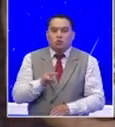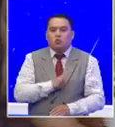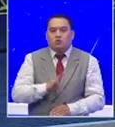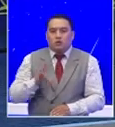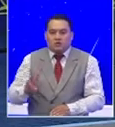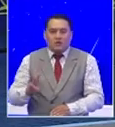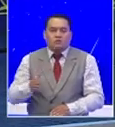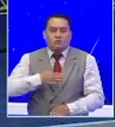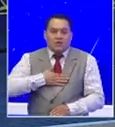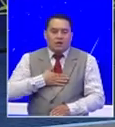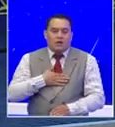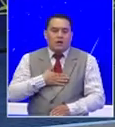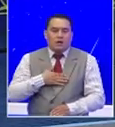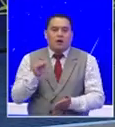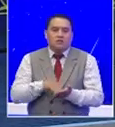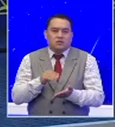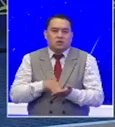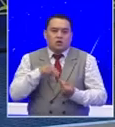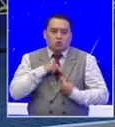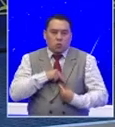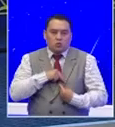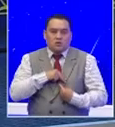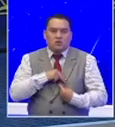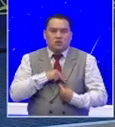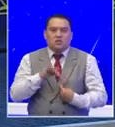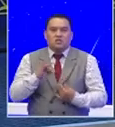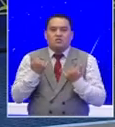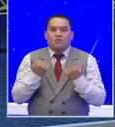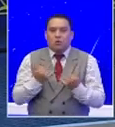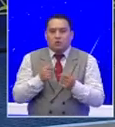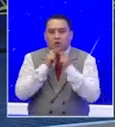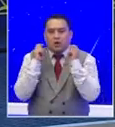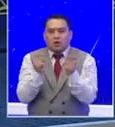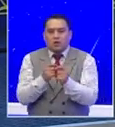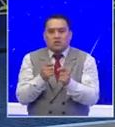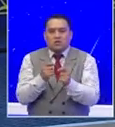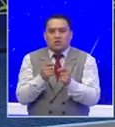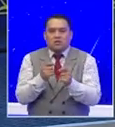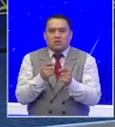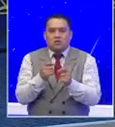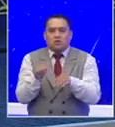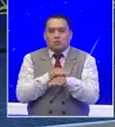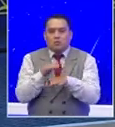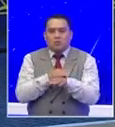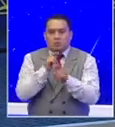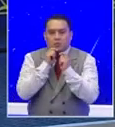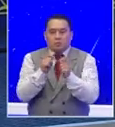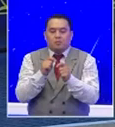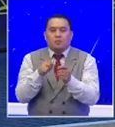Абишевич Назарбаев оценил наш труд и сегодня наградил нас такими своими благодарственными